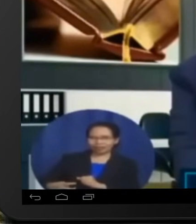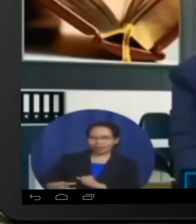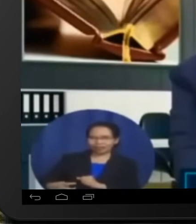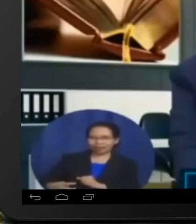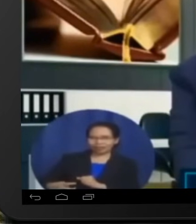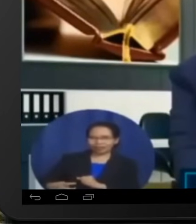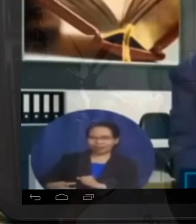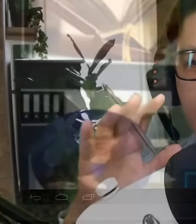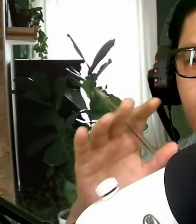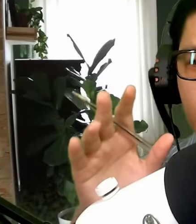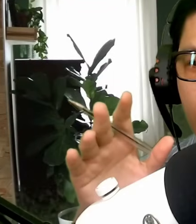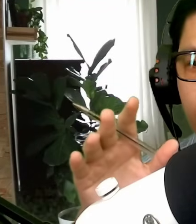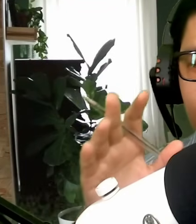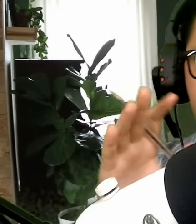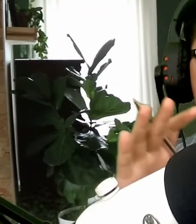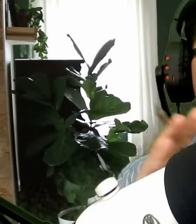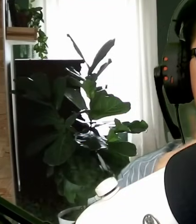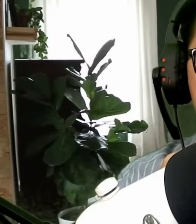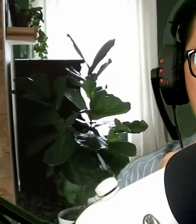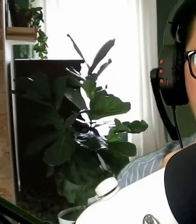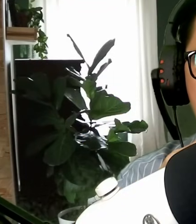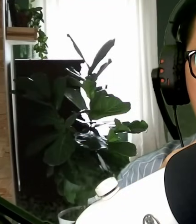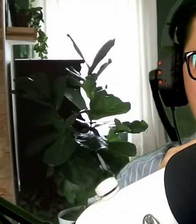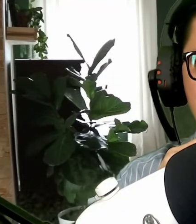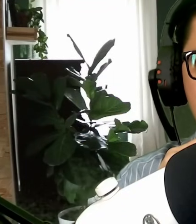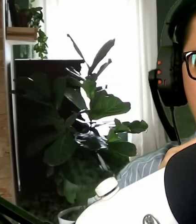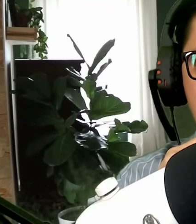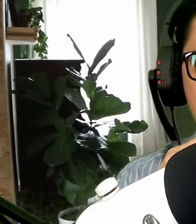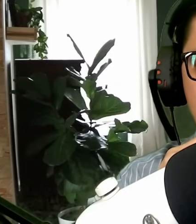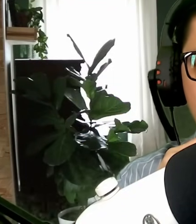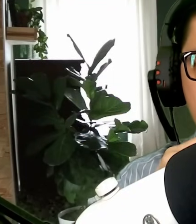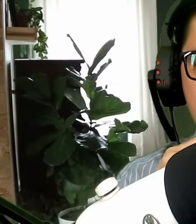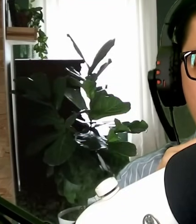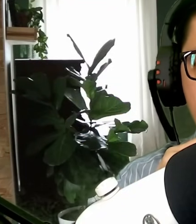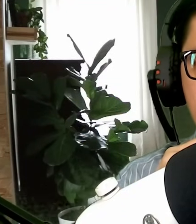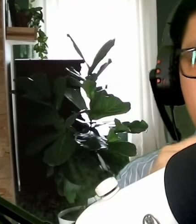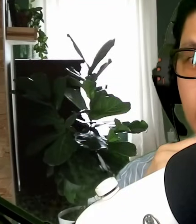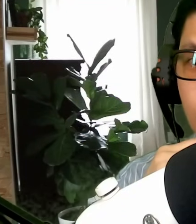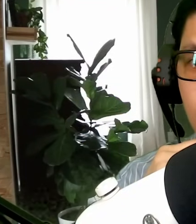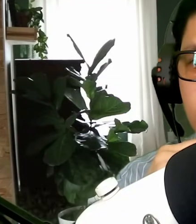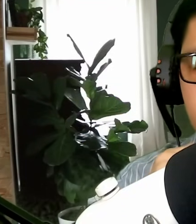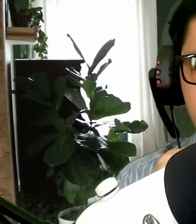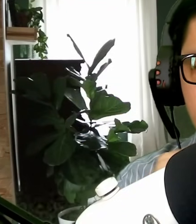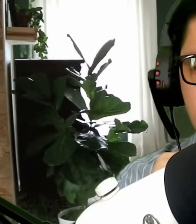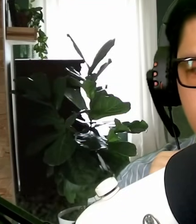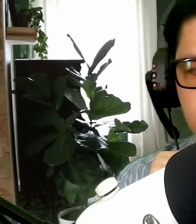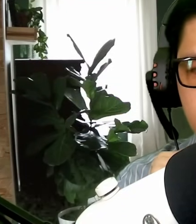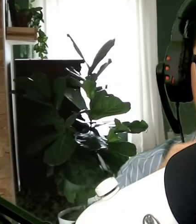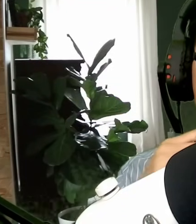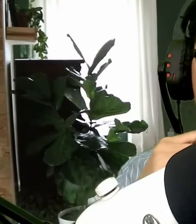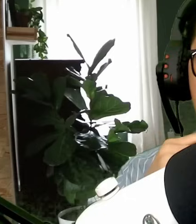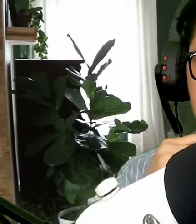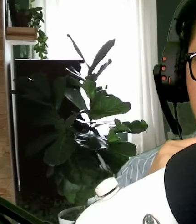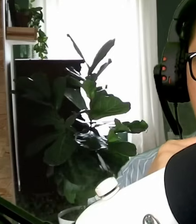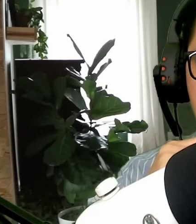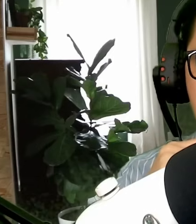ka-U3, siguro baka sasabihin din po ni Brother Eli later on in this video, pero ano po kaya ang tinutukoy ni Brother Eli na pagtulong dito sa senador na ito?